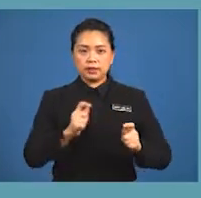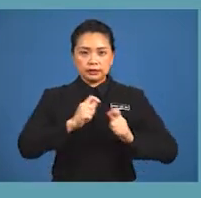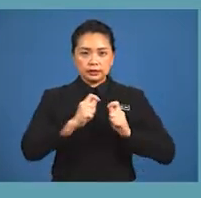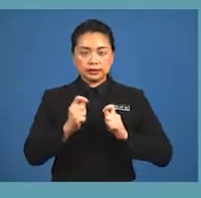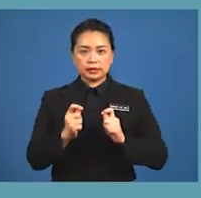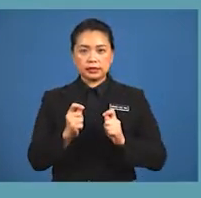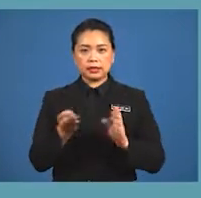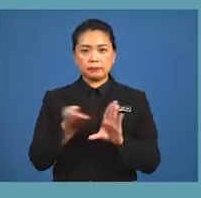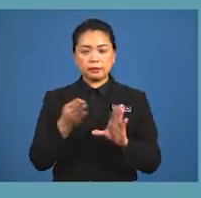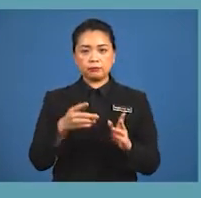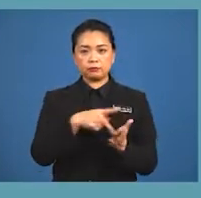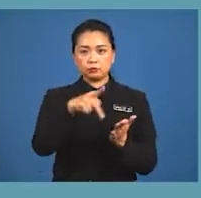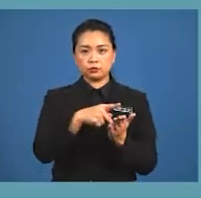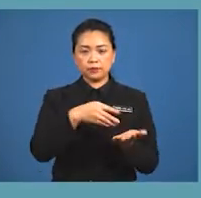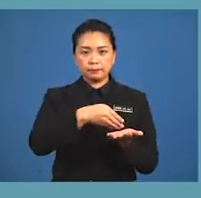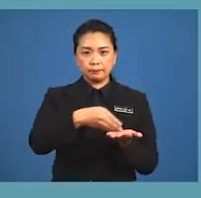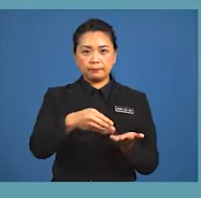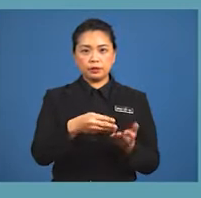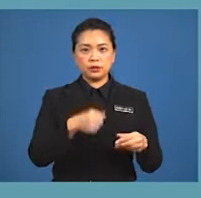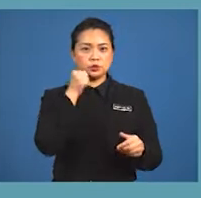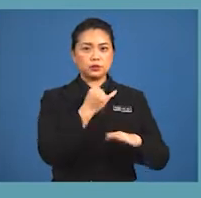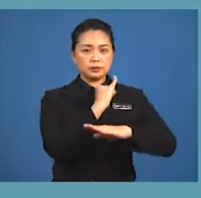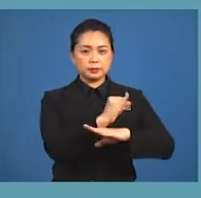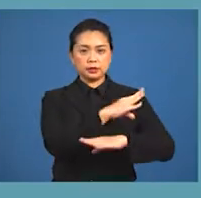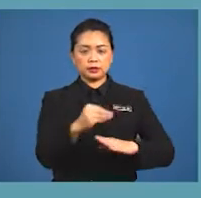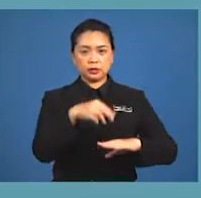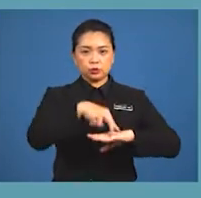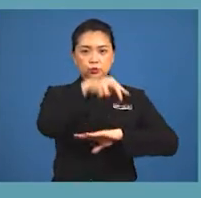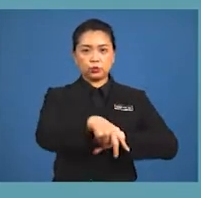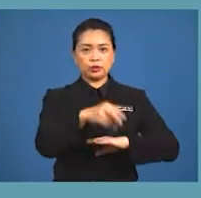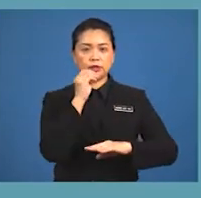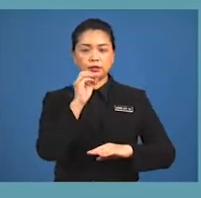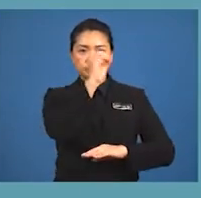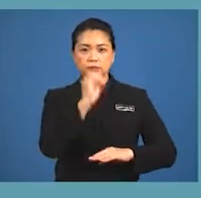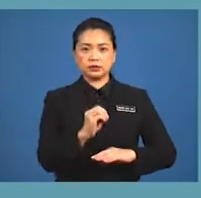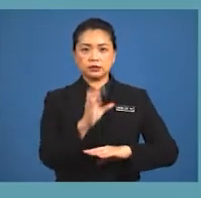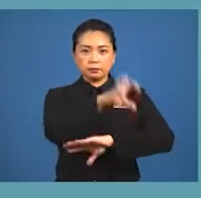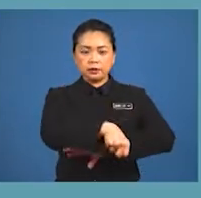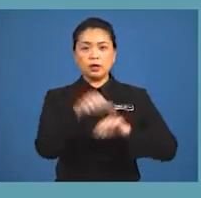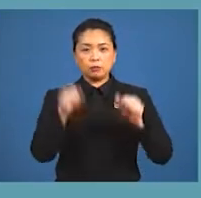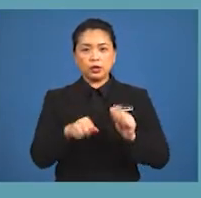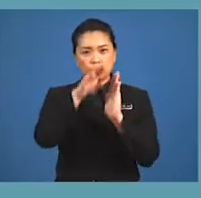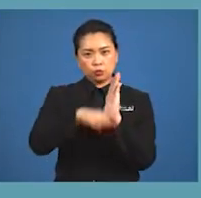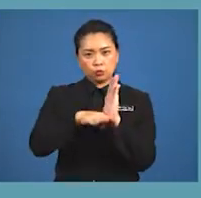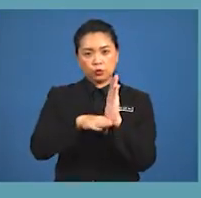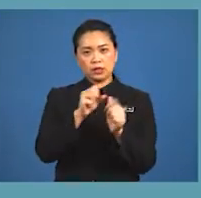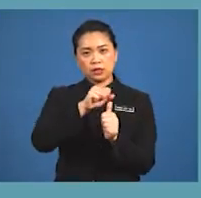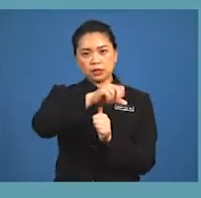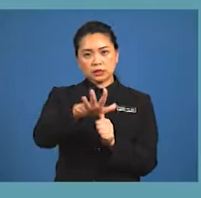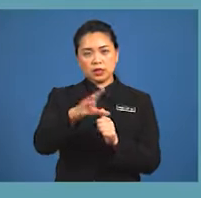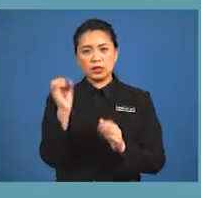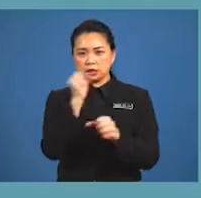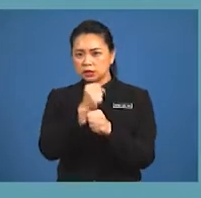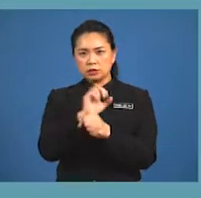Tindakan bank pusat membeli surat jaminan kerajaan dan menurunkan kadar bunga semalaman juga boleh mengurangkan kesan